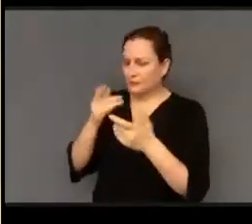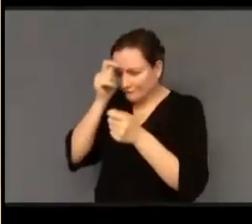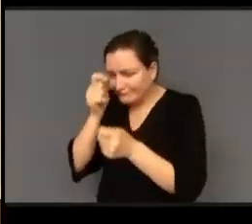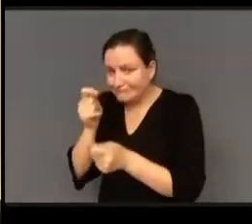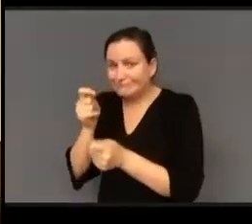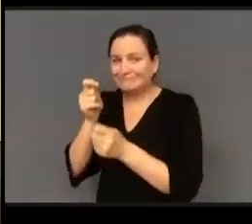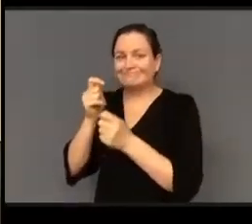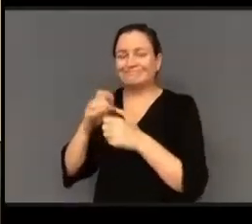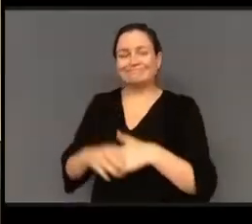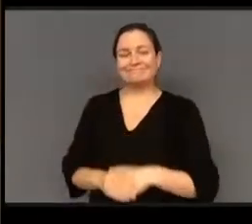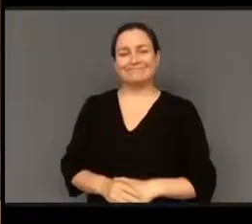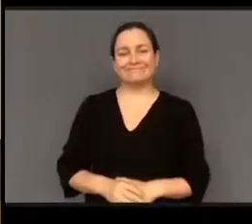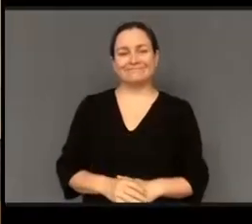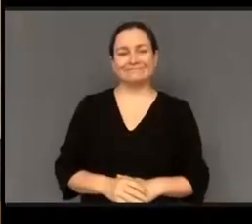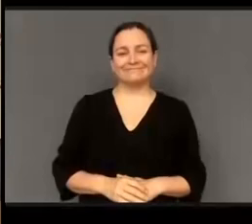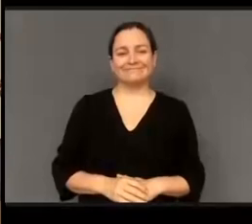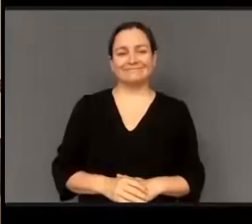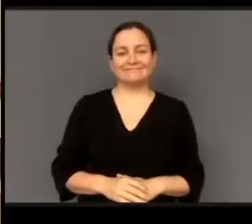Excellence. Thank you.